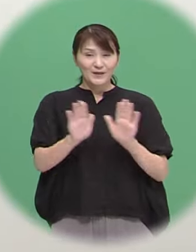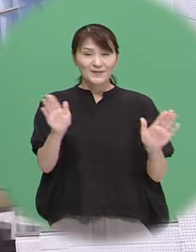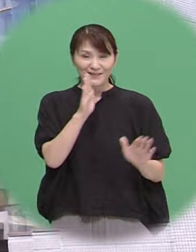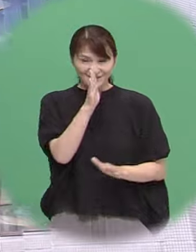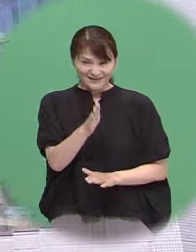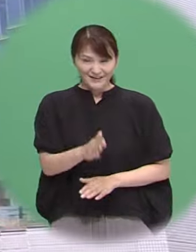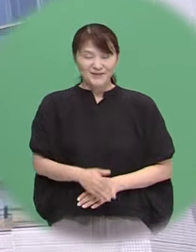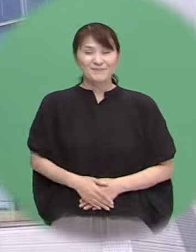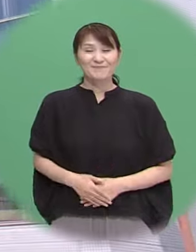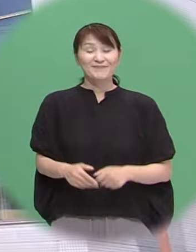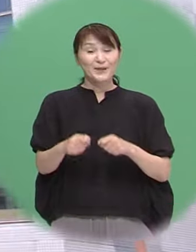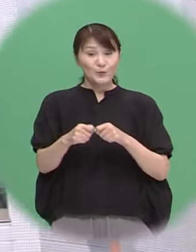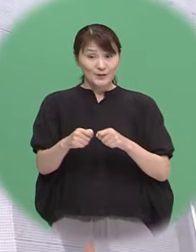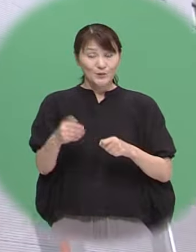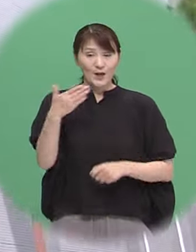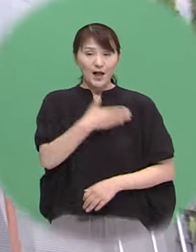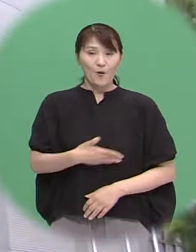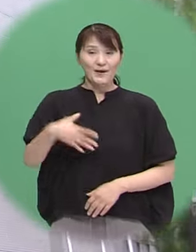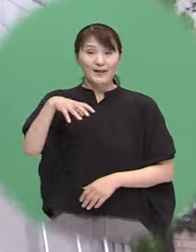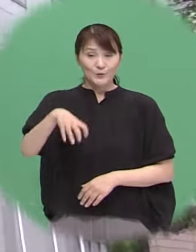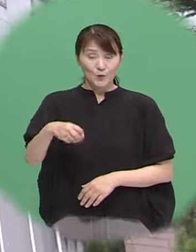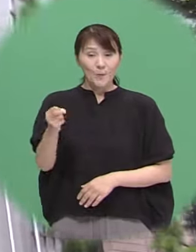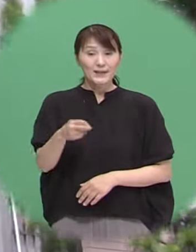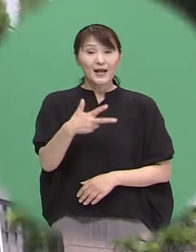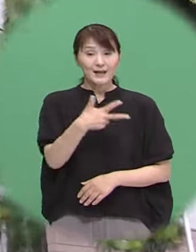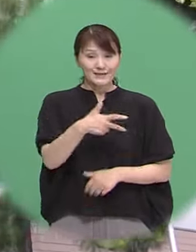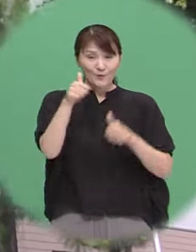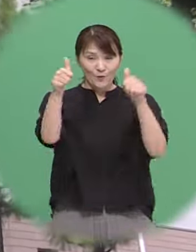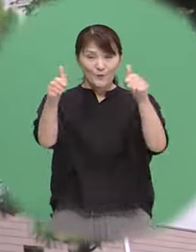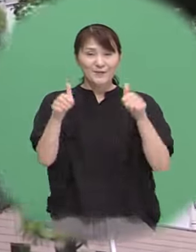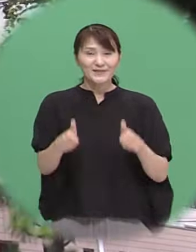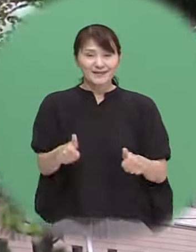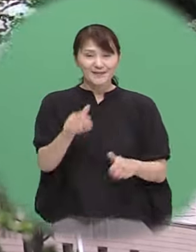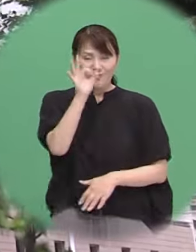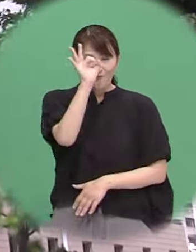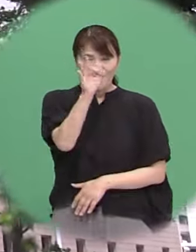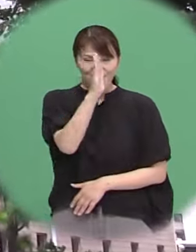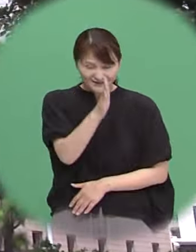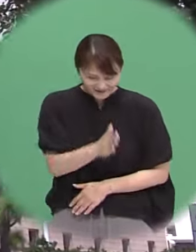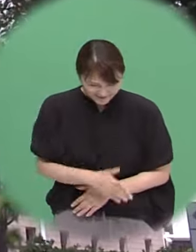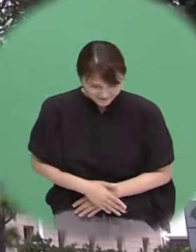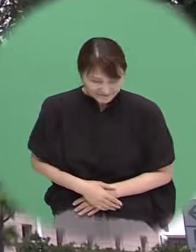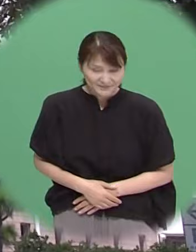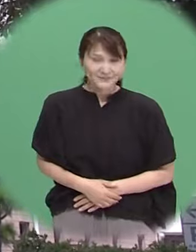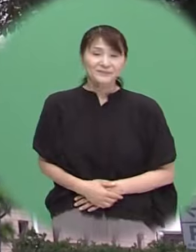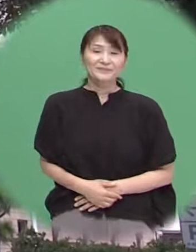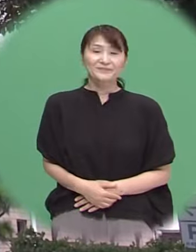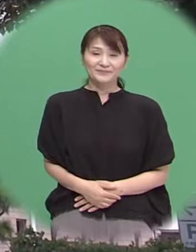詳しくは保健所または市のウェブサイトをご覧ください。